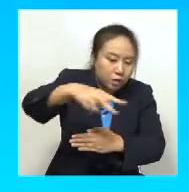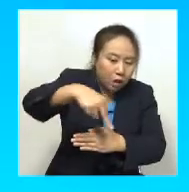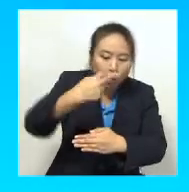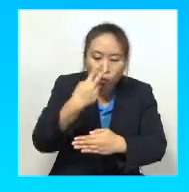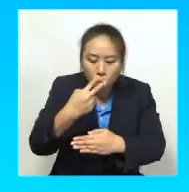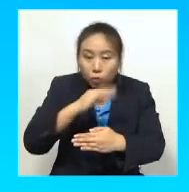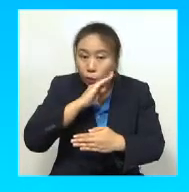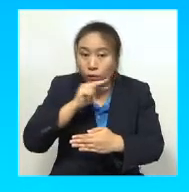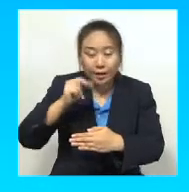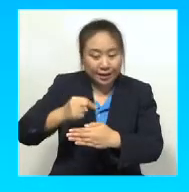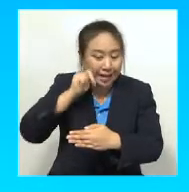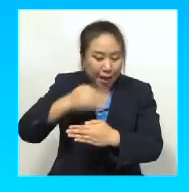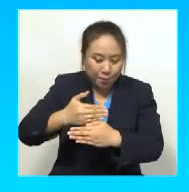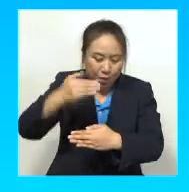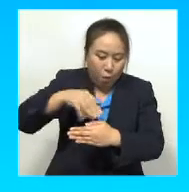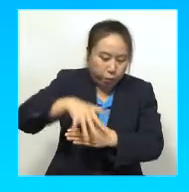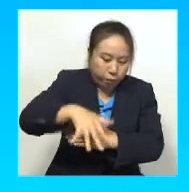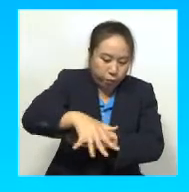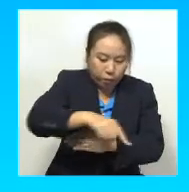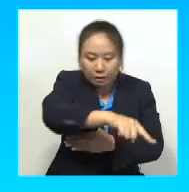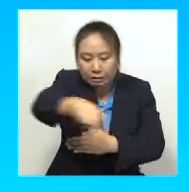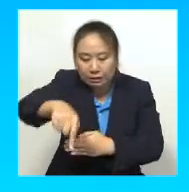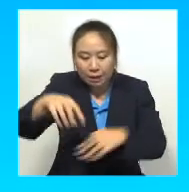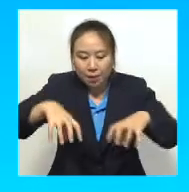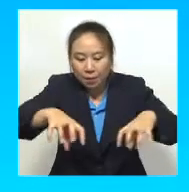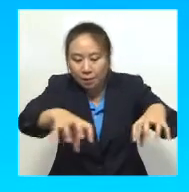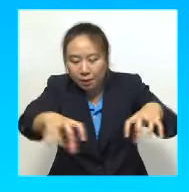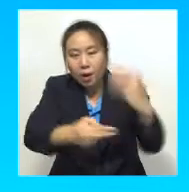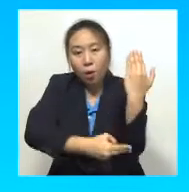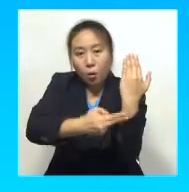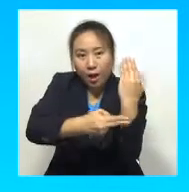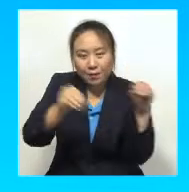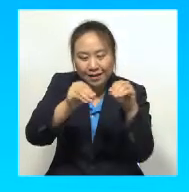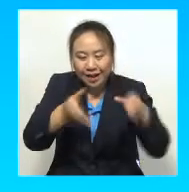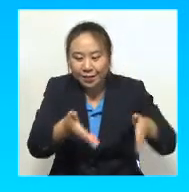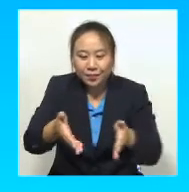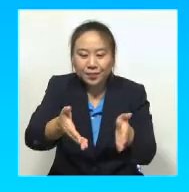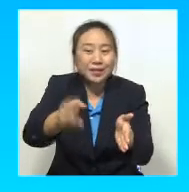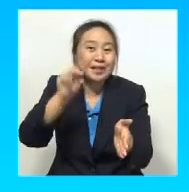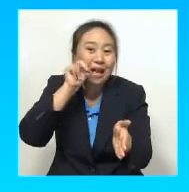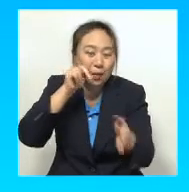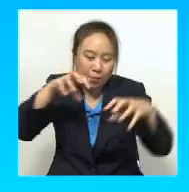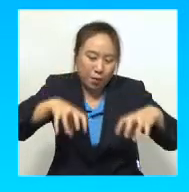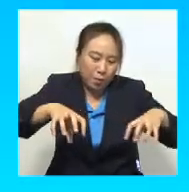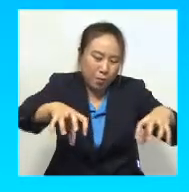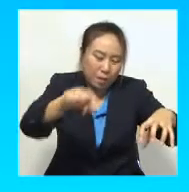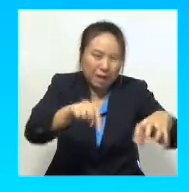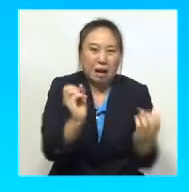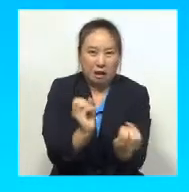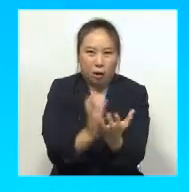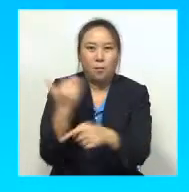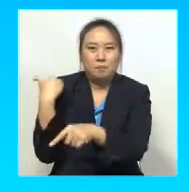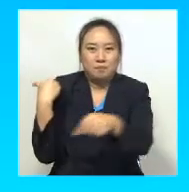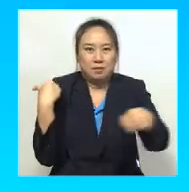กับพื้นที่ข้างล่างพวกรีสอร์ทต่างๆนะครับที่สร้างอยู่บริเวณติดกับขอบลำน้ำของลำน้ำได้กรองพวกนี้มาตรงนี้เองทาง